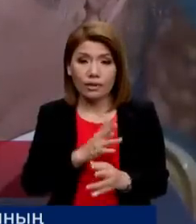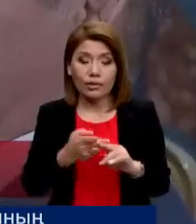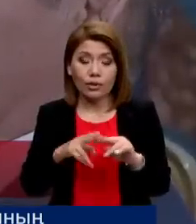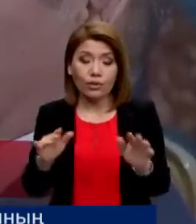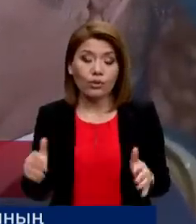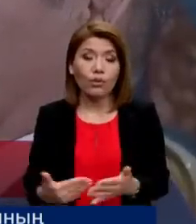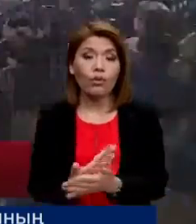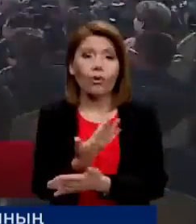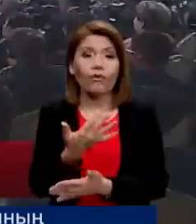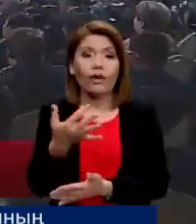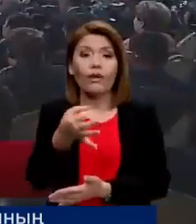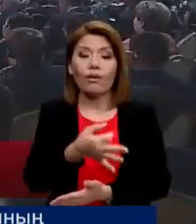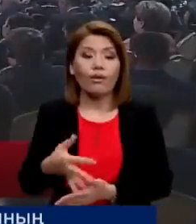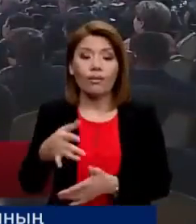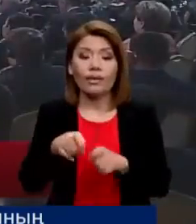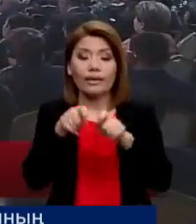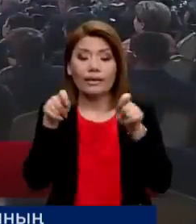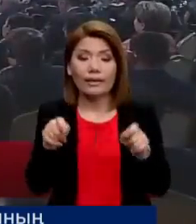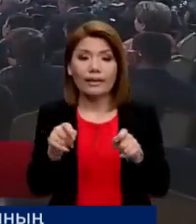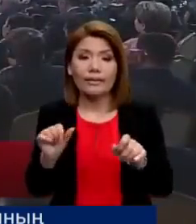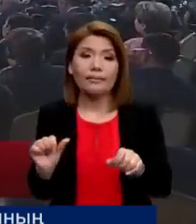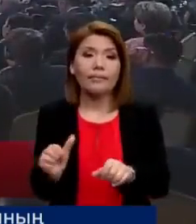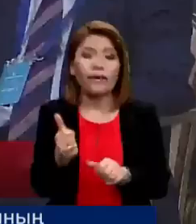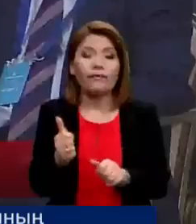жаңадан құрылған облыстың алғашқы қадамы